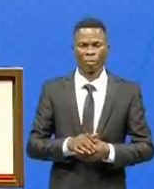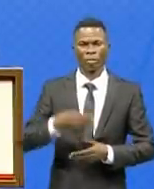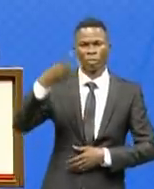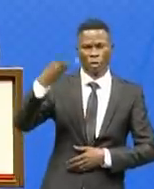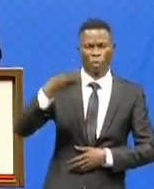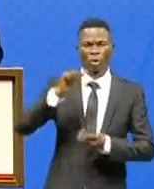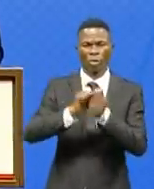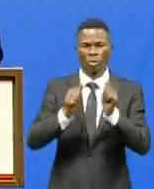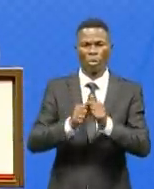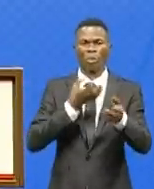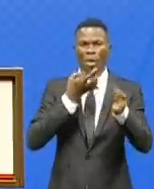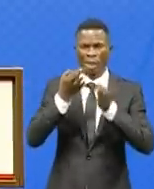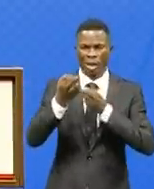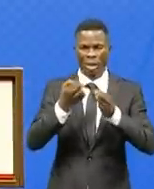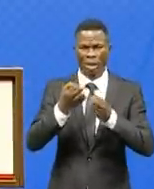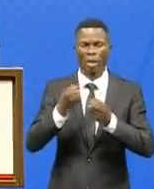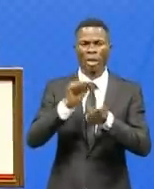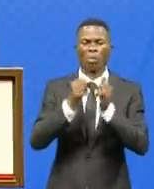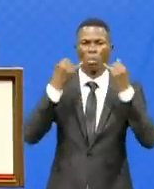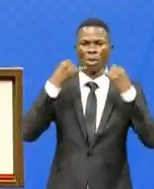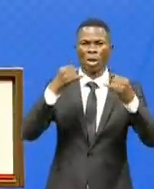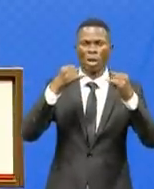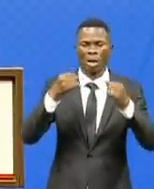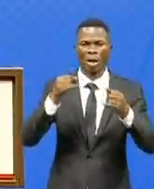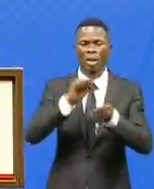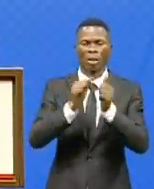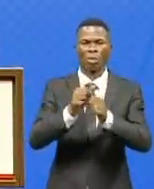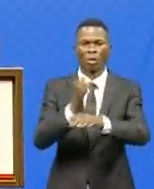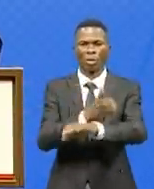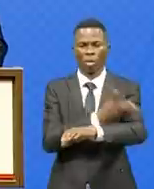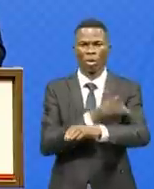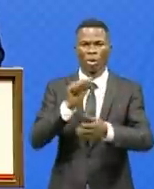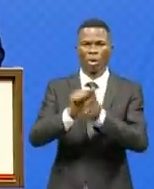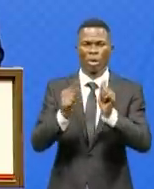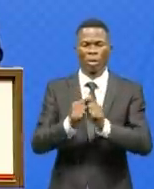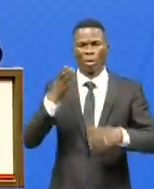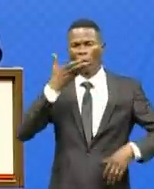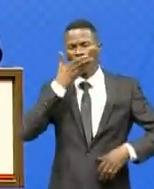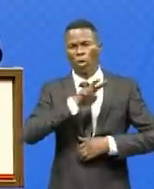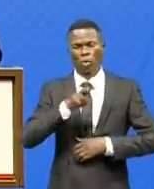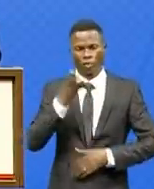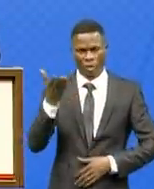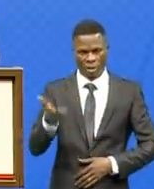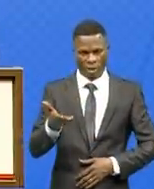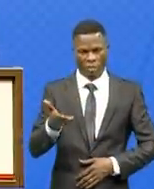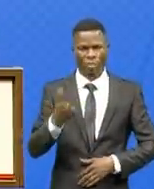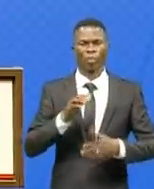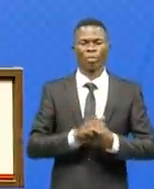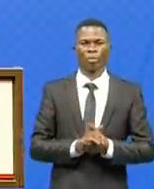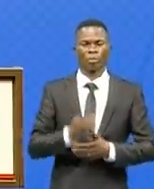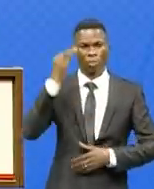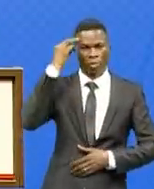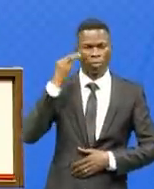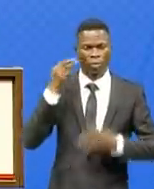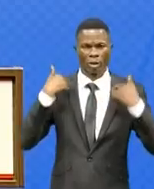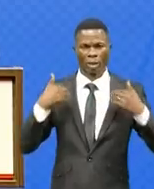Troisième point abordé dans ces points d'information au sujet de l'évolution de la situation de la pandémie à COVID-19. Le ministre